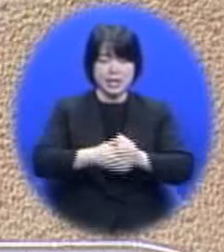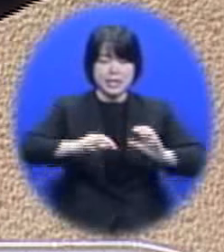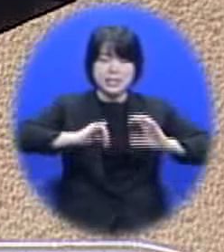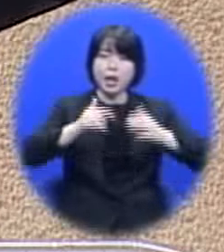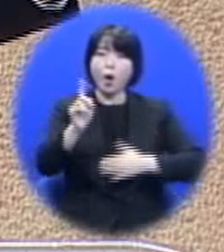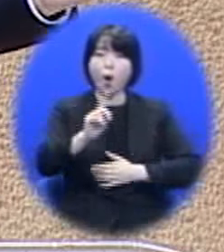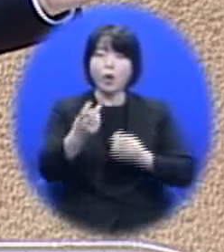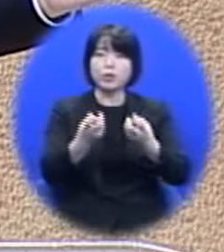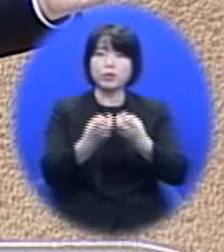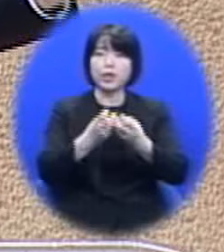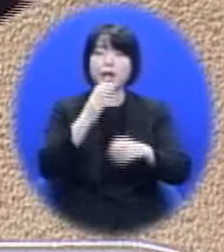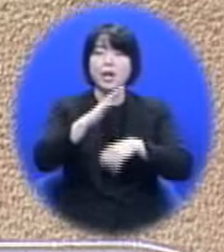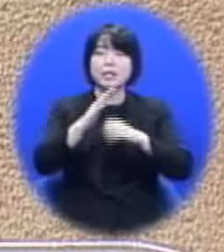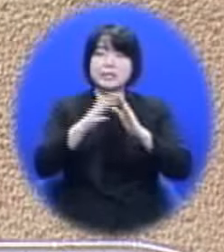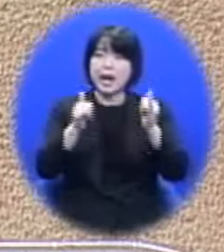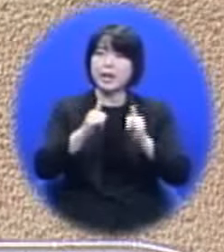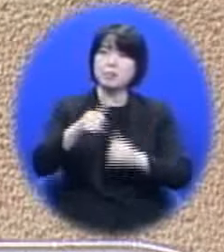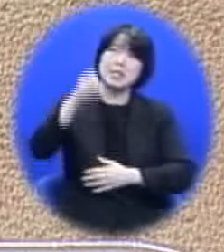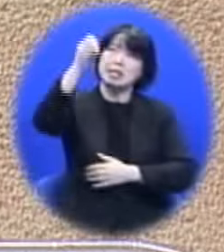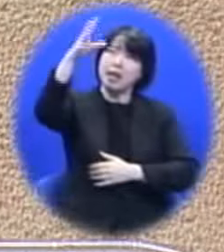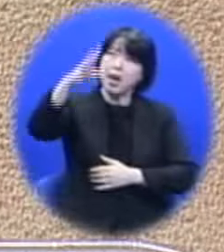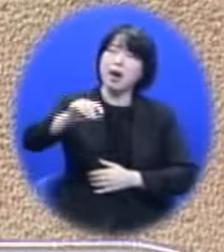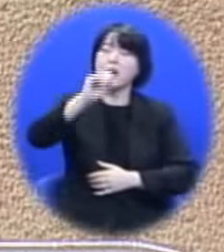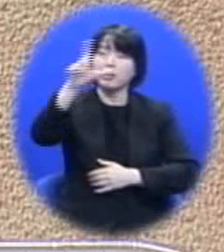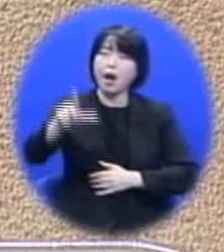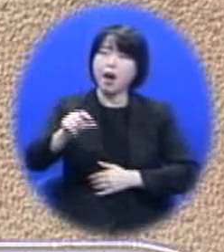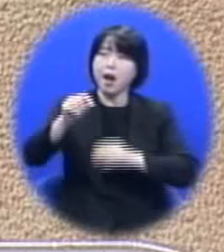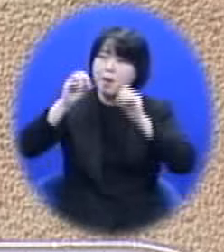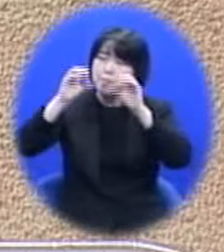사람이 어떻게 그런 말을 할 수 있어요? 태양아 머무르라.